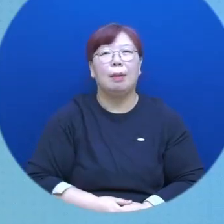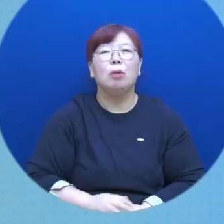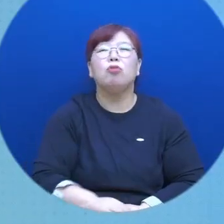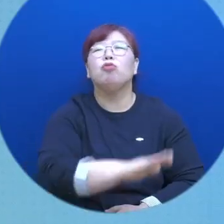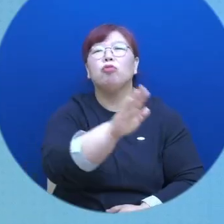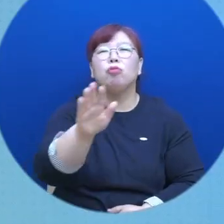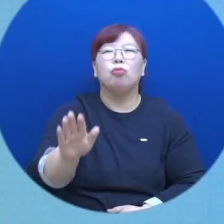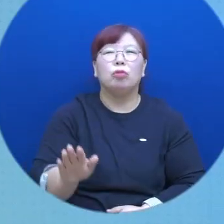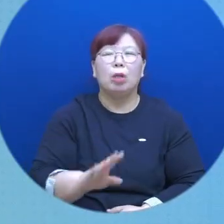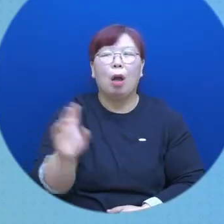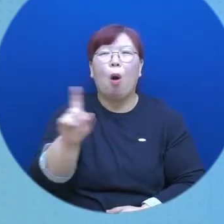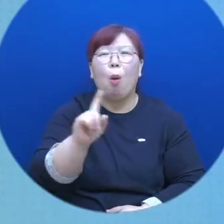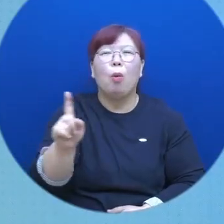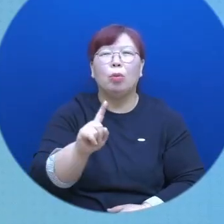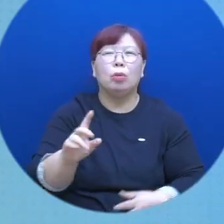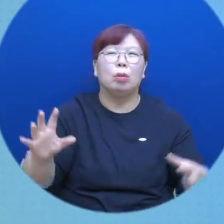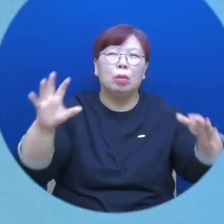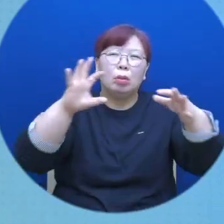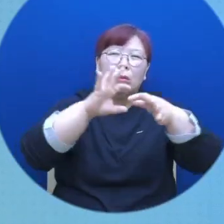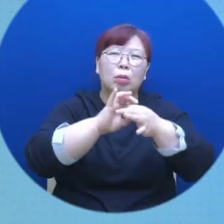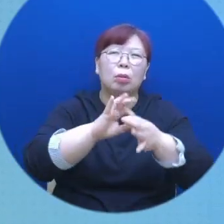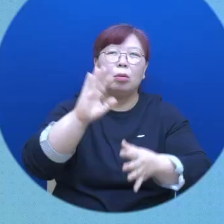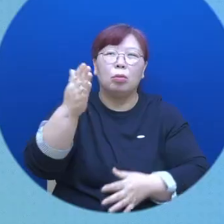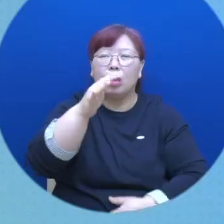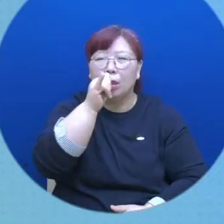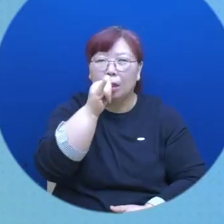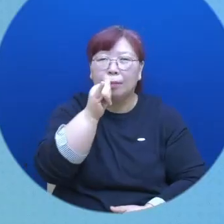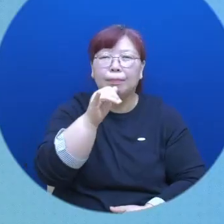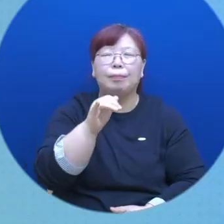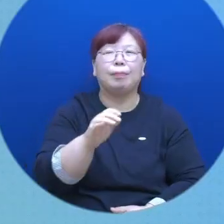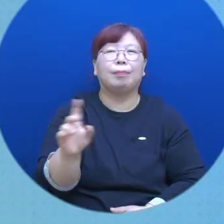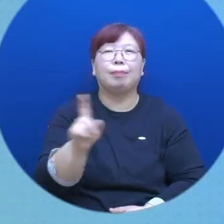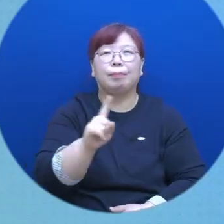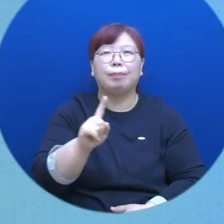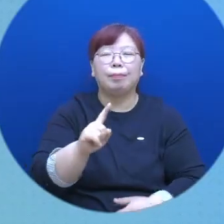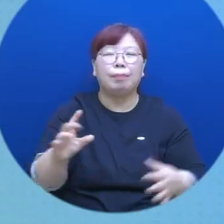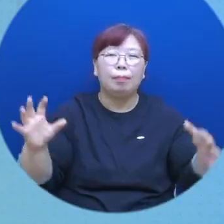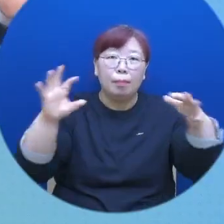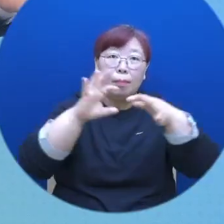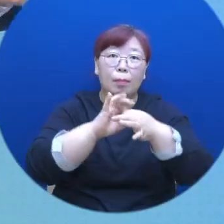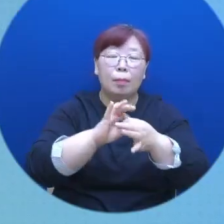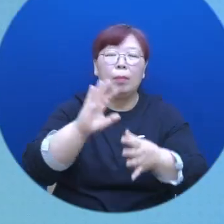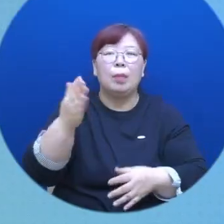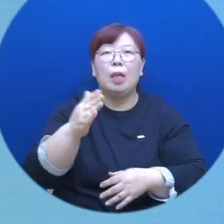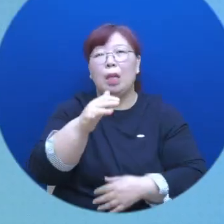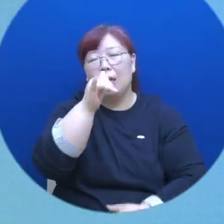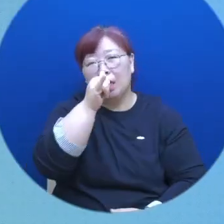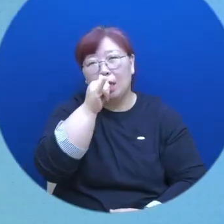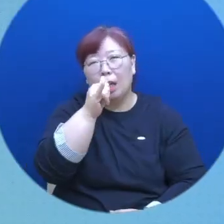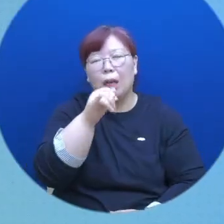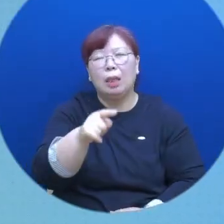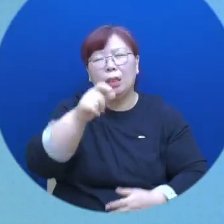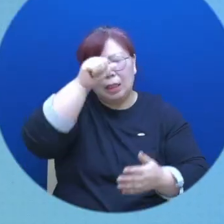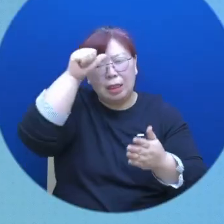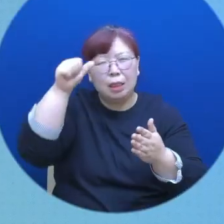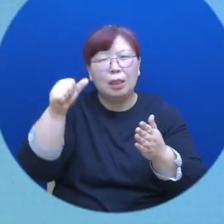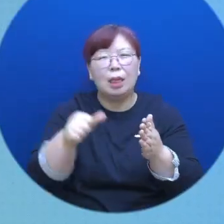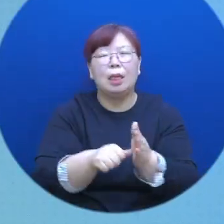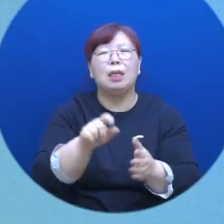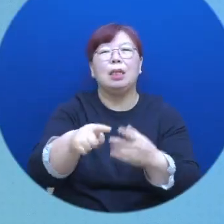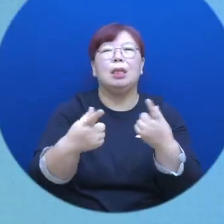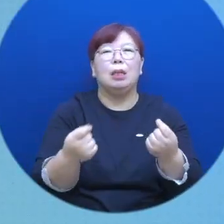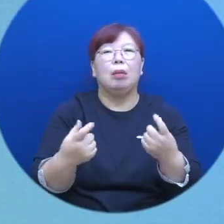어떤 것과 연결되어 있느냐, 어떤 것과 관계가 되어 있느냐, 그것이 그 인생을